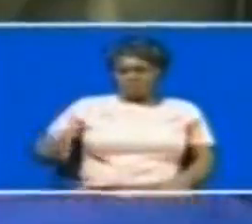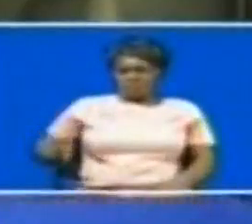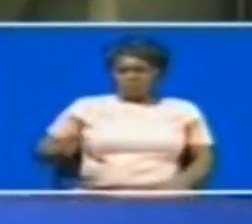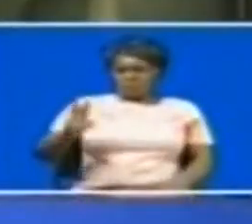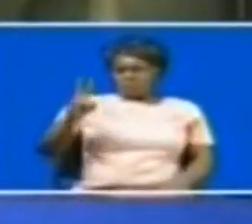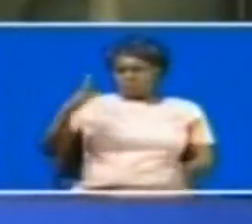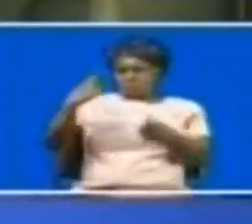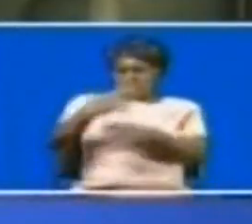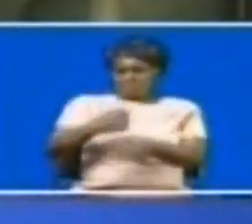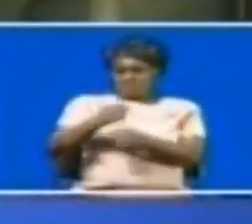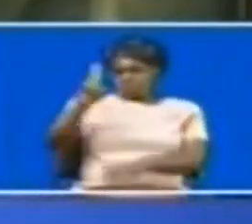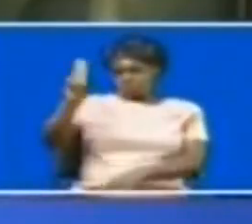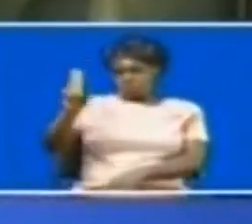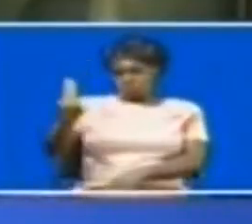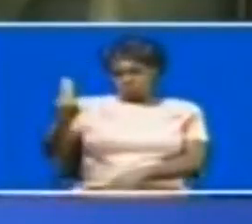two entities